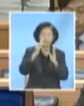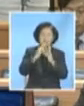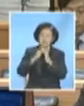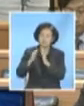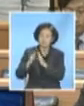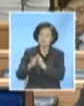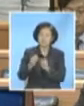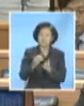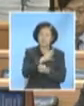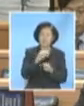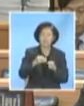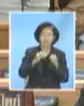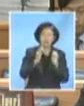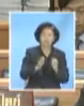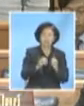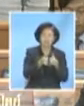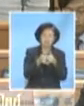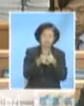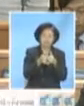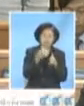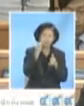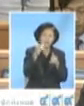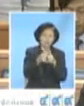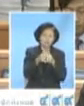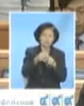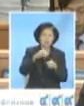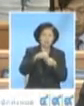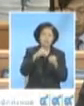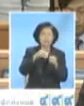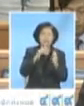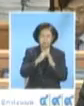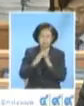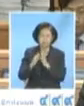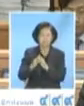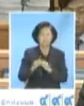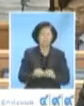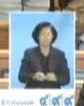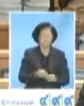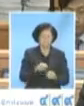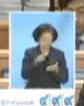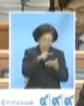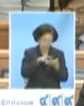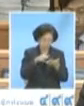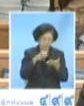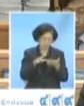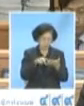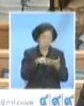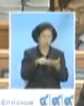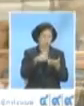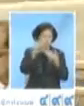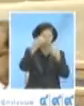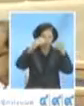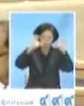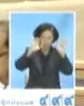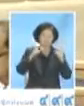องท่านประธานครับถ้าอ่านเพียงแค่นี้ก็เป็นเรื่องที่น่ายินดีว่ารัฐบาลให้ความสนใจแต่ถ้าเราม